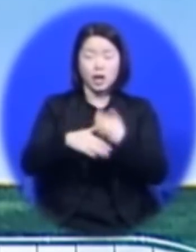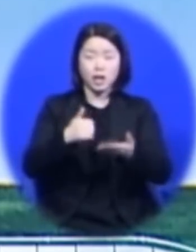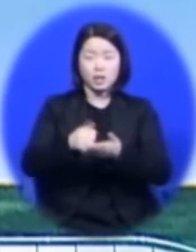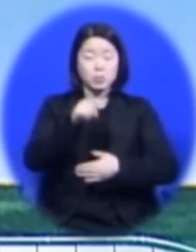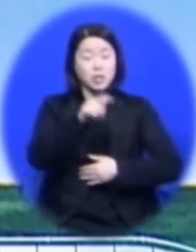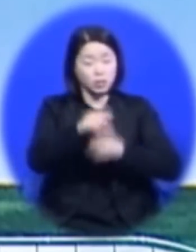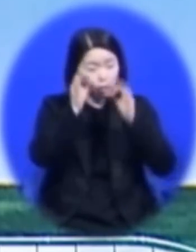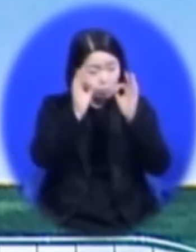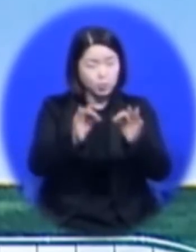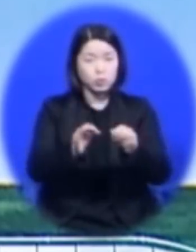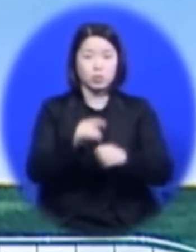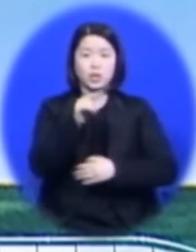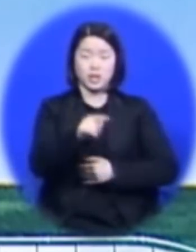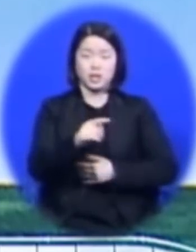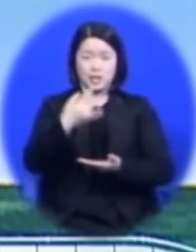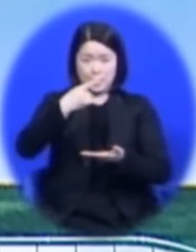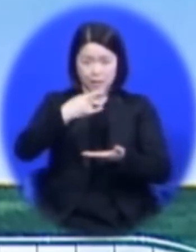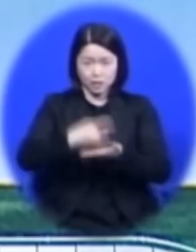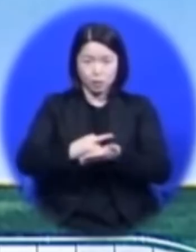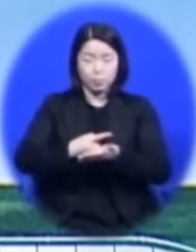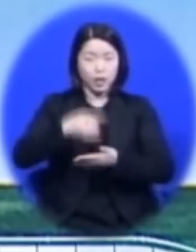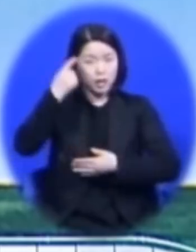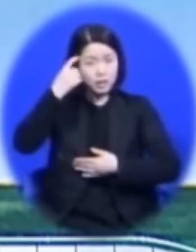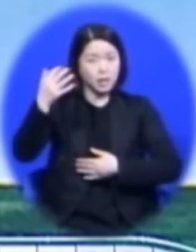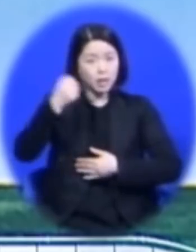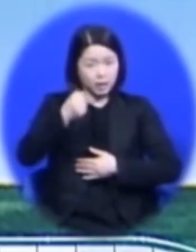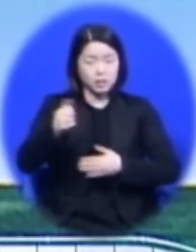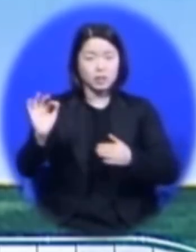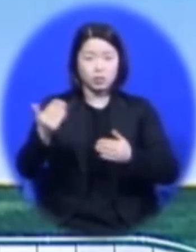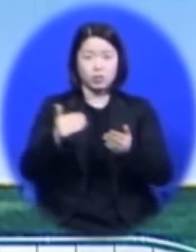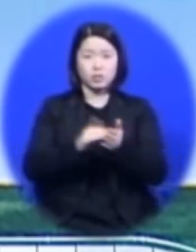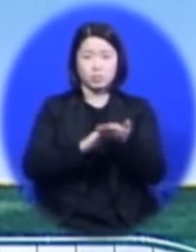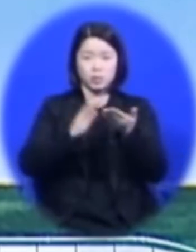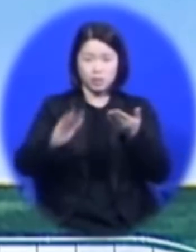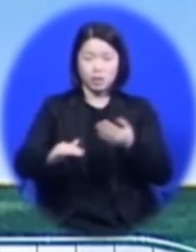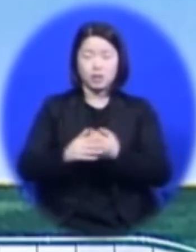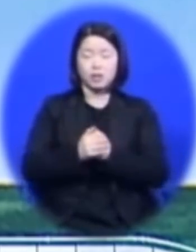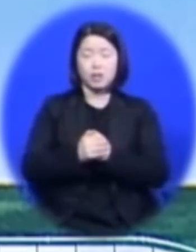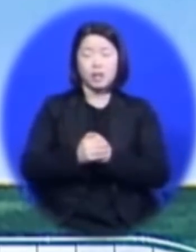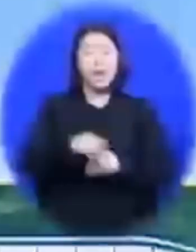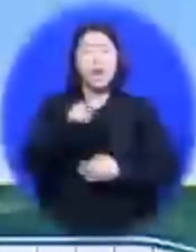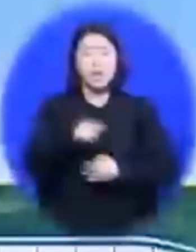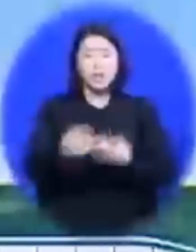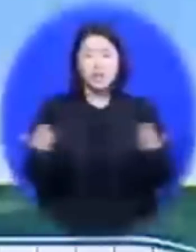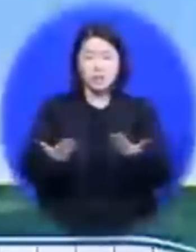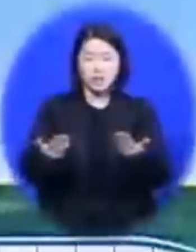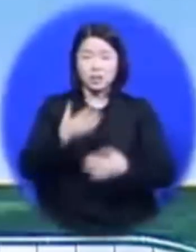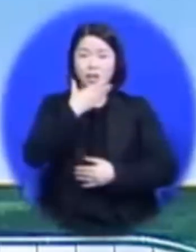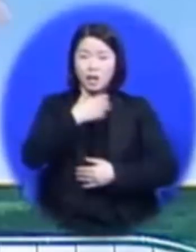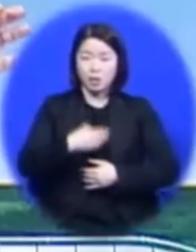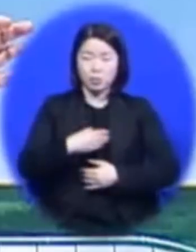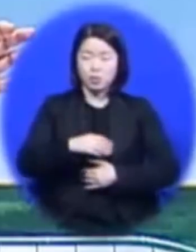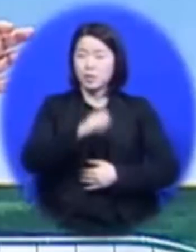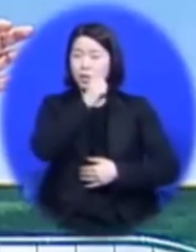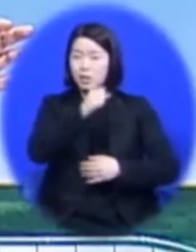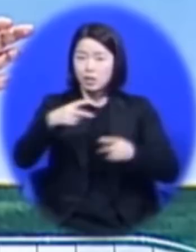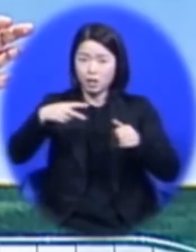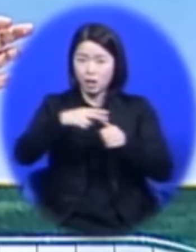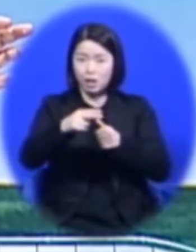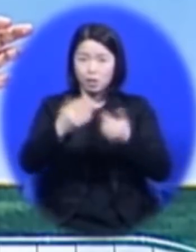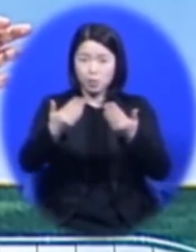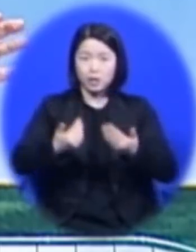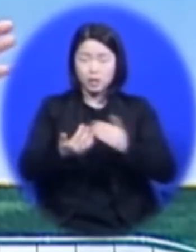보시고 그를 의롭다고 여겨 주셨습니다 이일이 아브라함이 할래 받기 전에 일어난